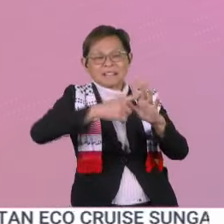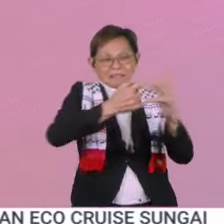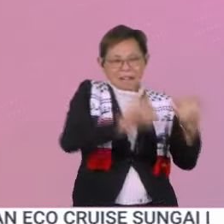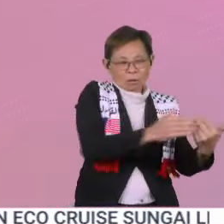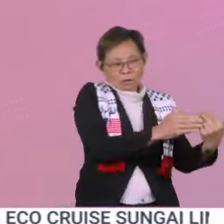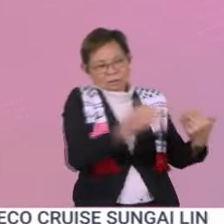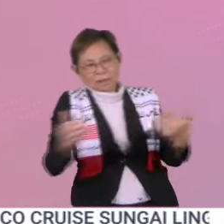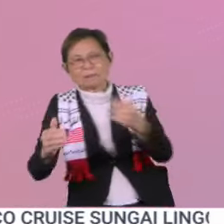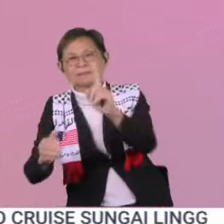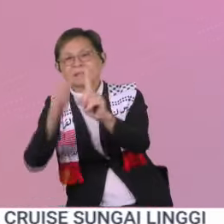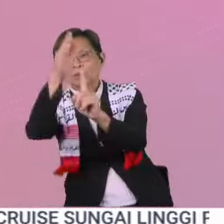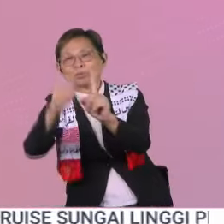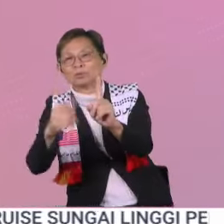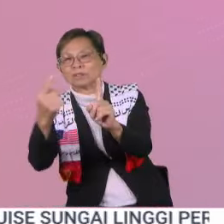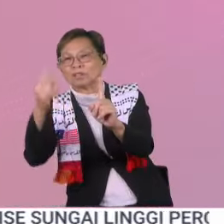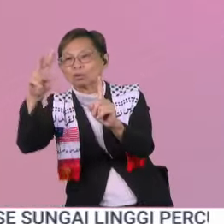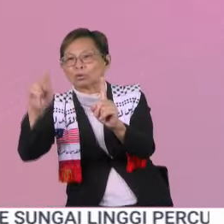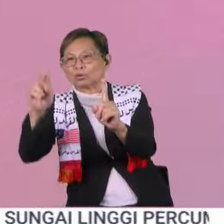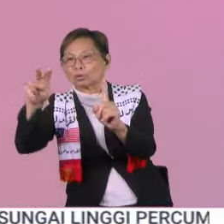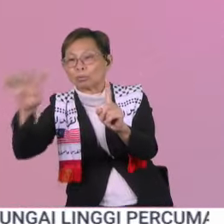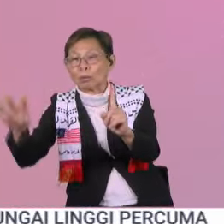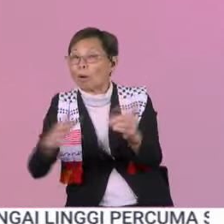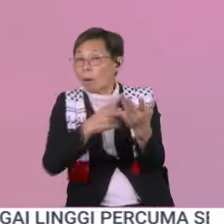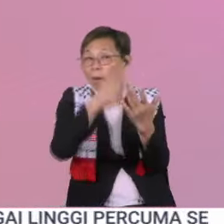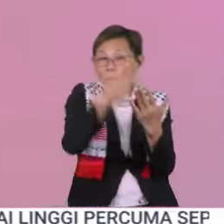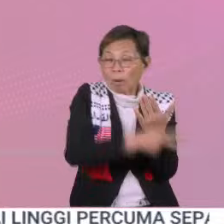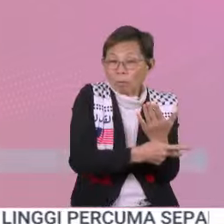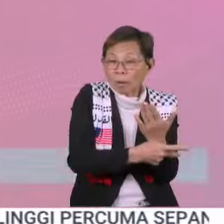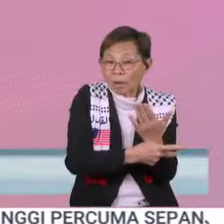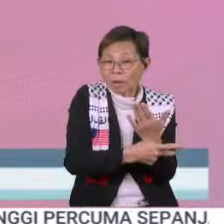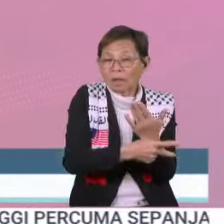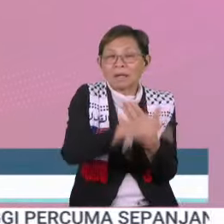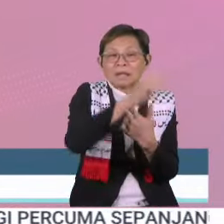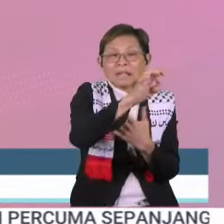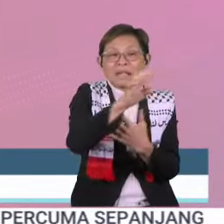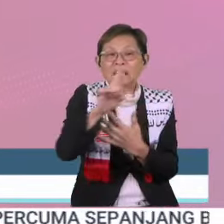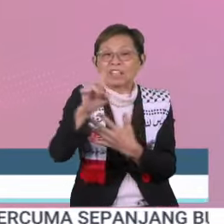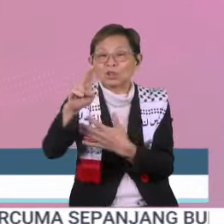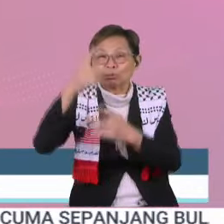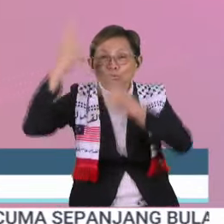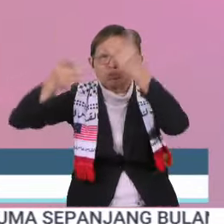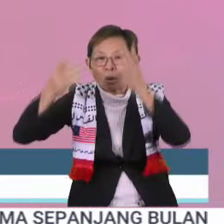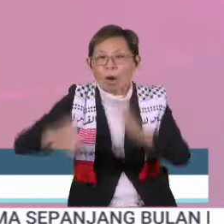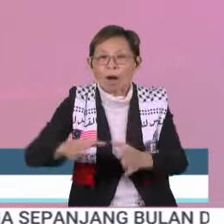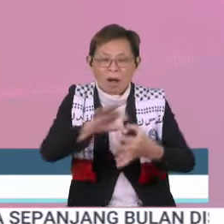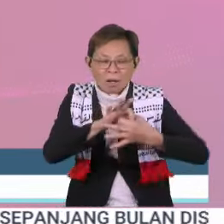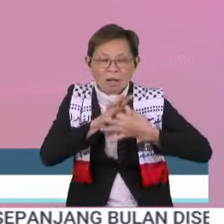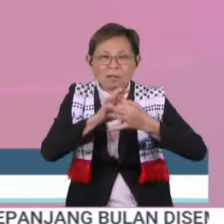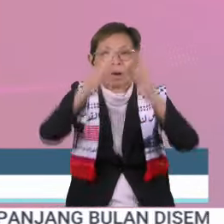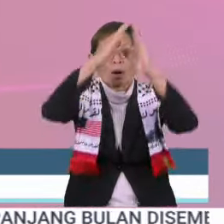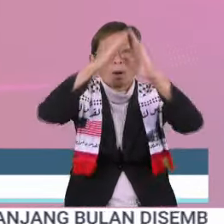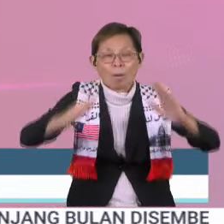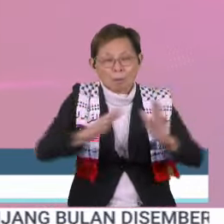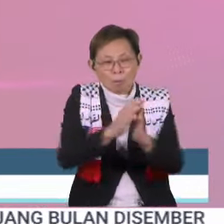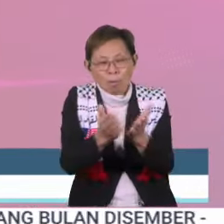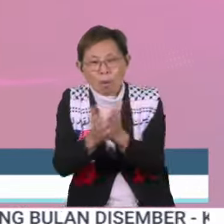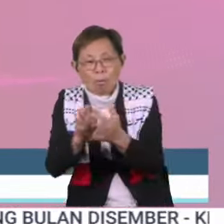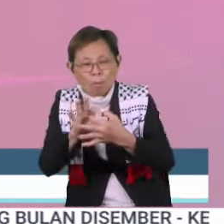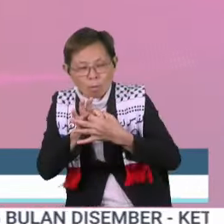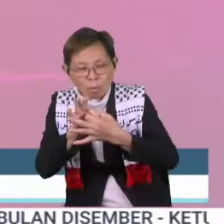ini hingga 1 Januari 2024. Inisiatif Edu Tourism dengan kerjasama Perbadanan Perpustakaan Awam Negeri Pahang PPAP